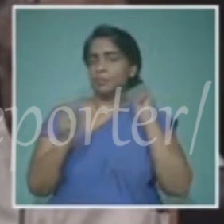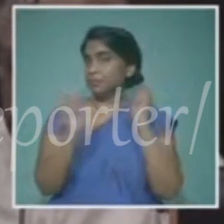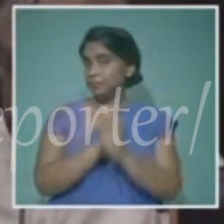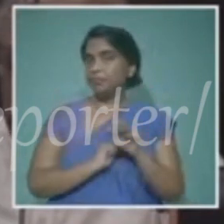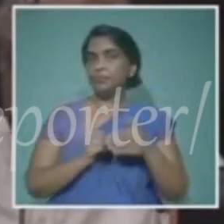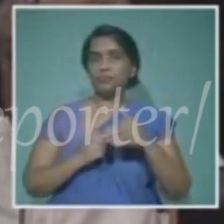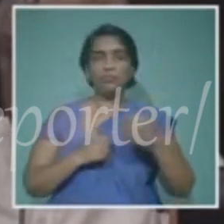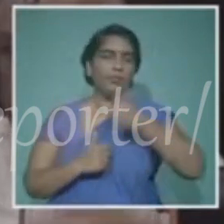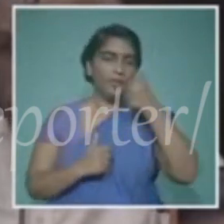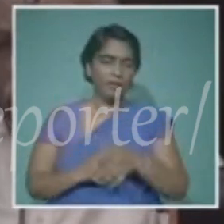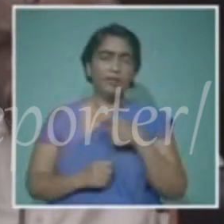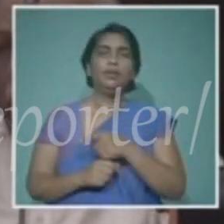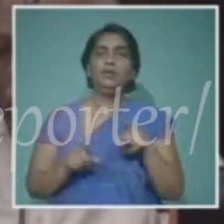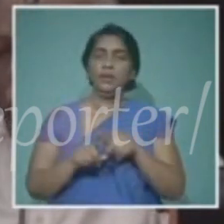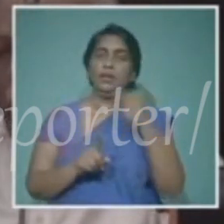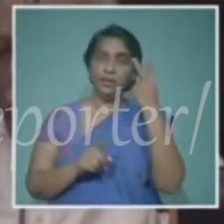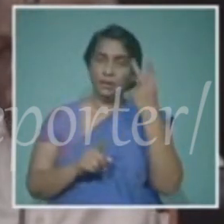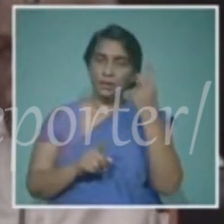කිරීම යුගයේ අවශ්‍යතාවයයි.